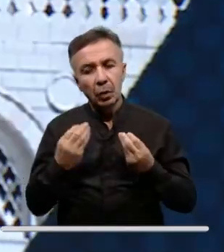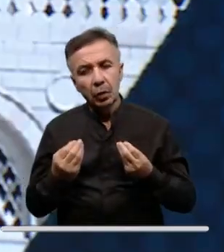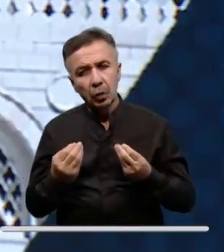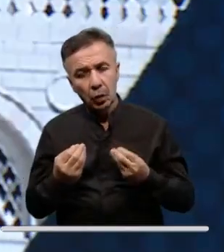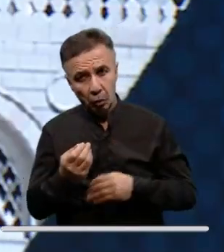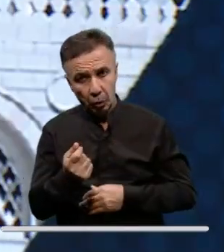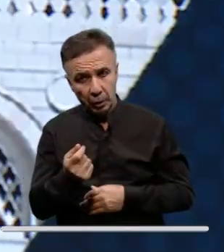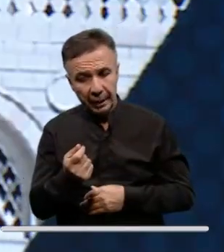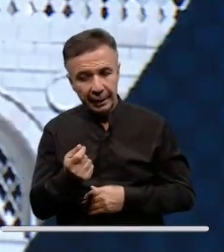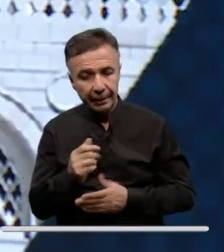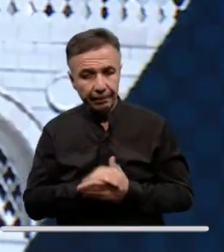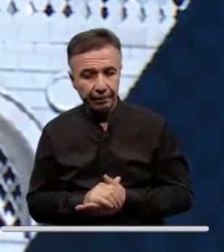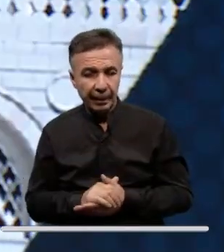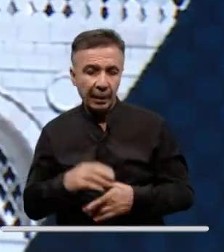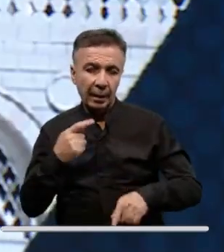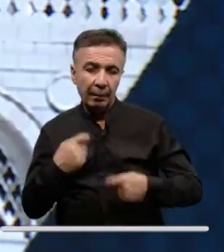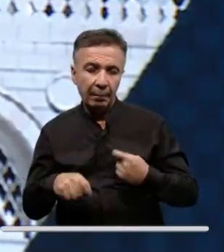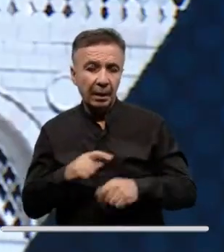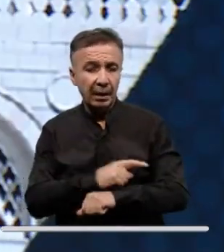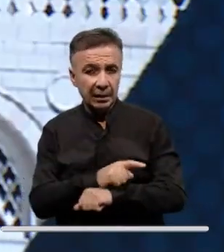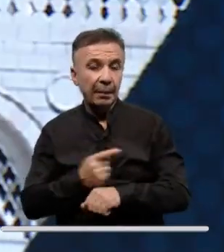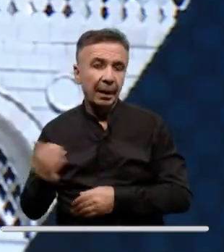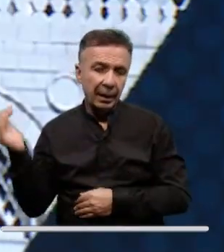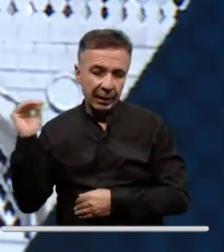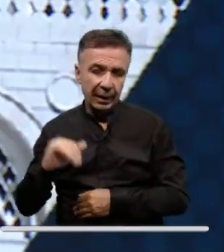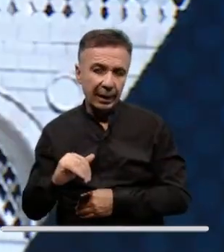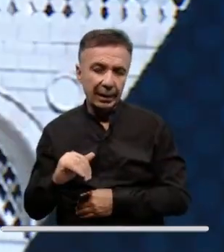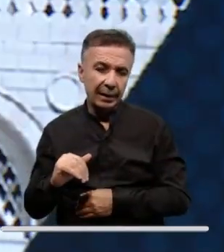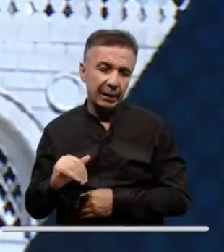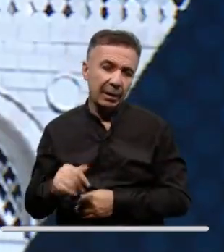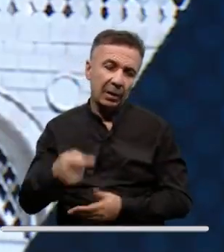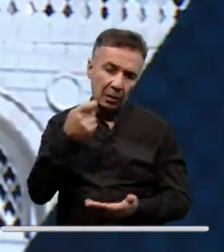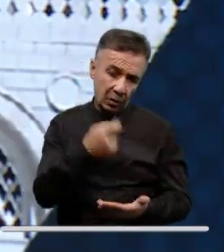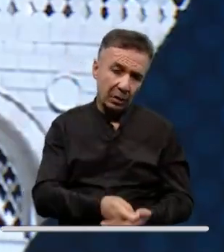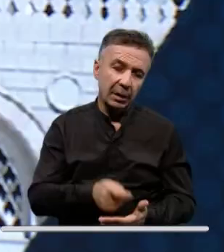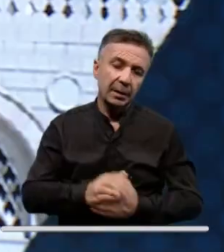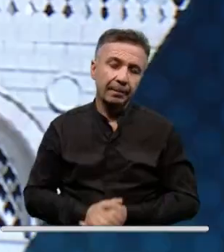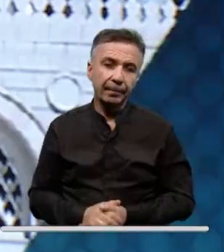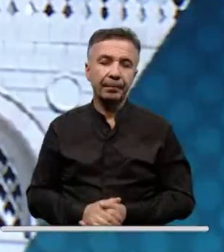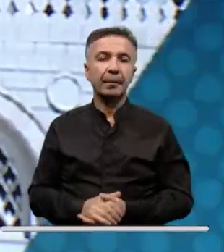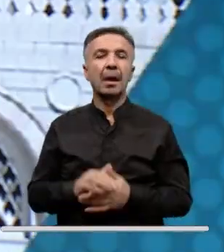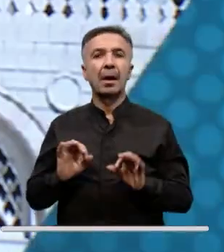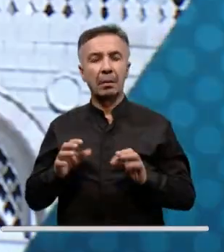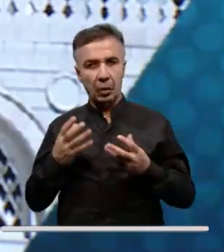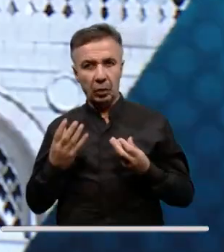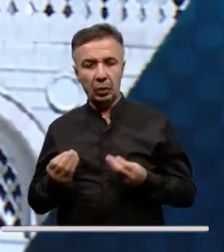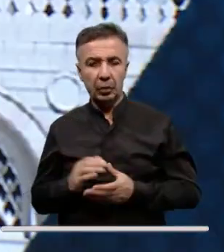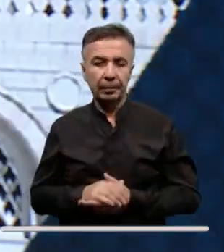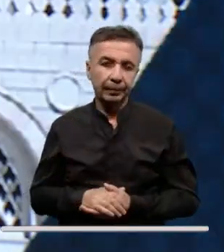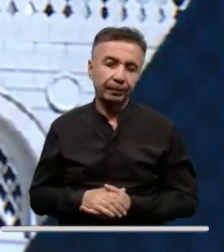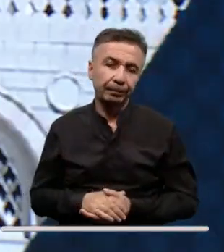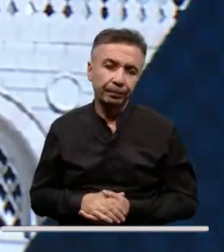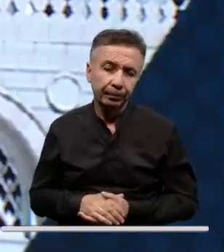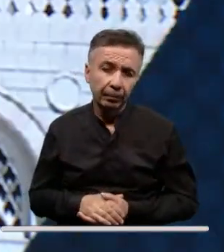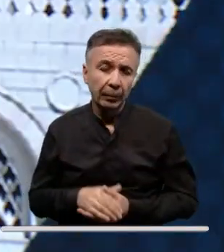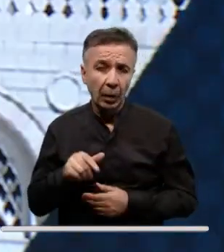ödemeyi Efendim bankaya vakti zamanı gelince ödemesini yapmaktadır değil mi böyle işleyiş bu şekilde iş